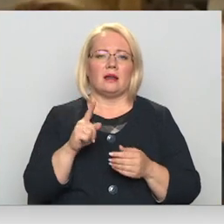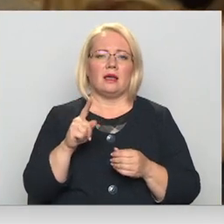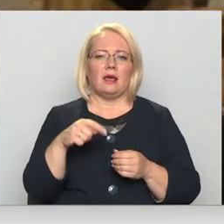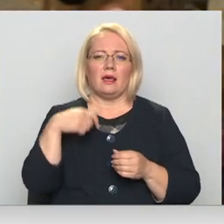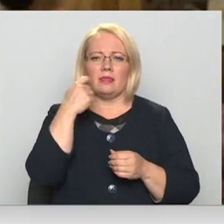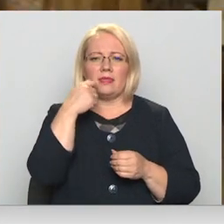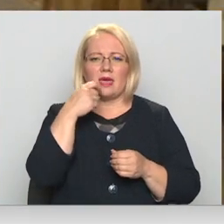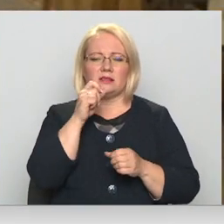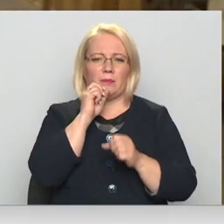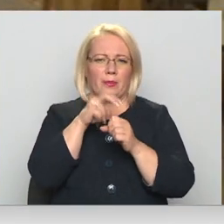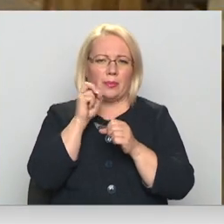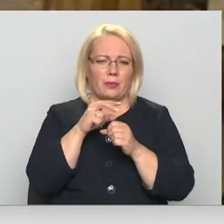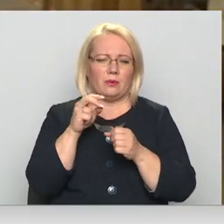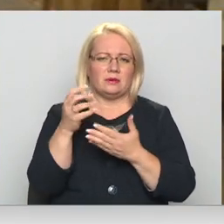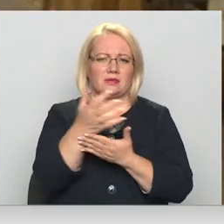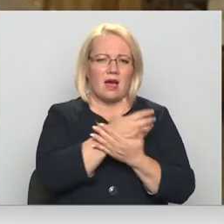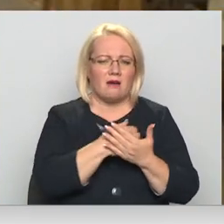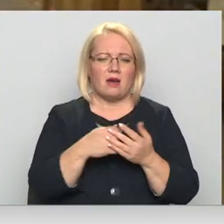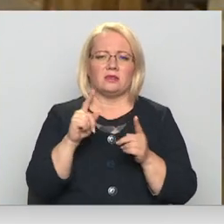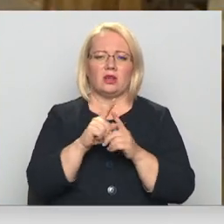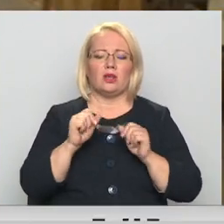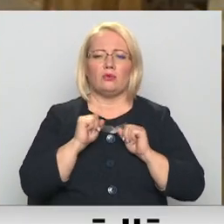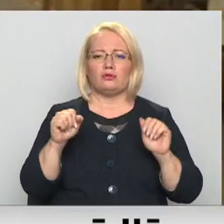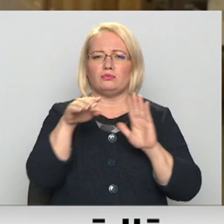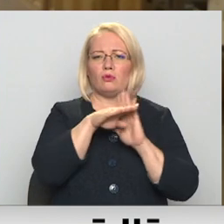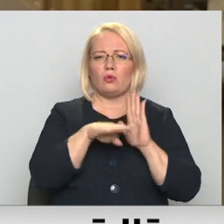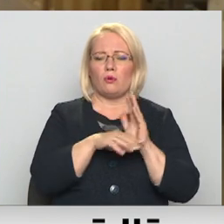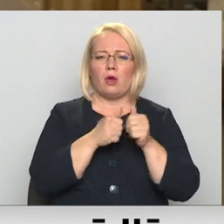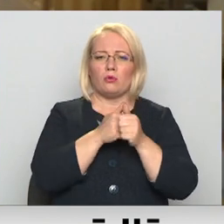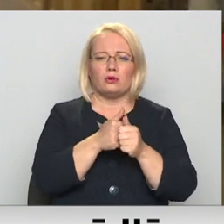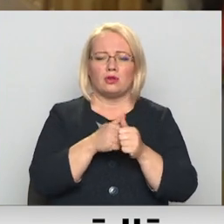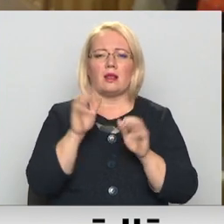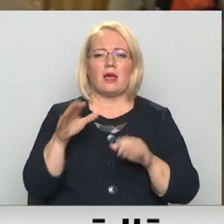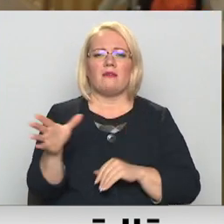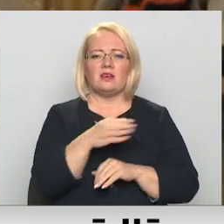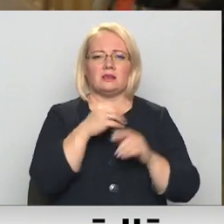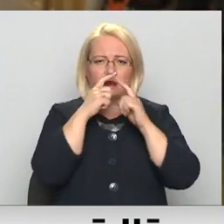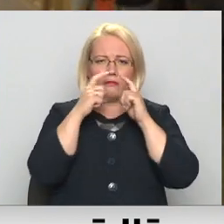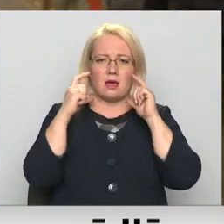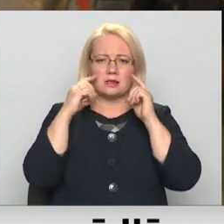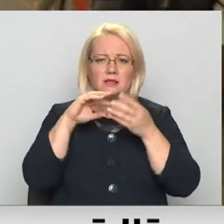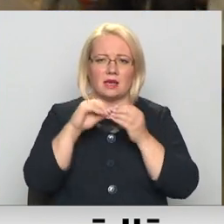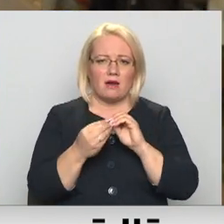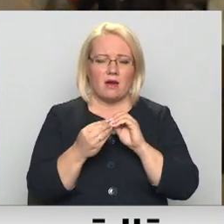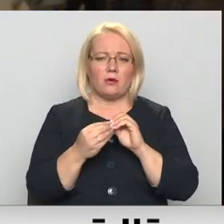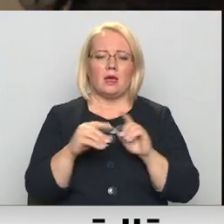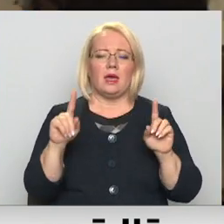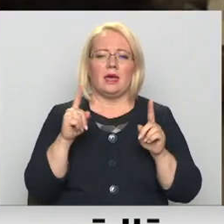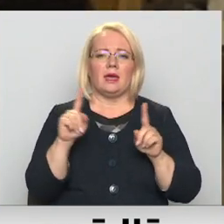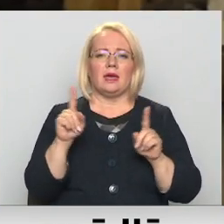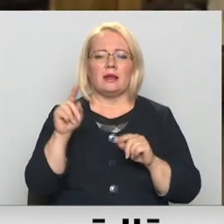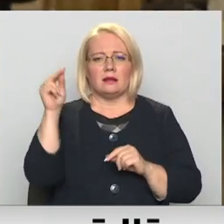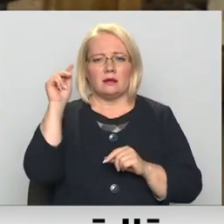ar drošības pasākumu kontrolēšanu, galvenokārt jau masku ievērošanu. Ir